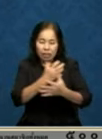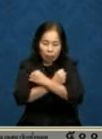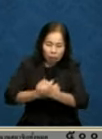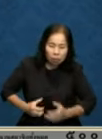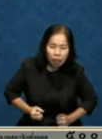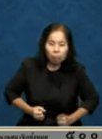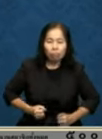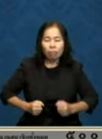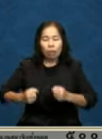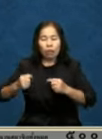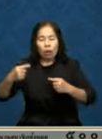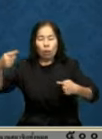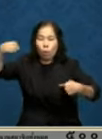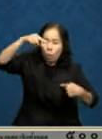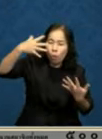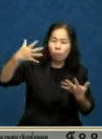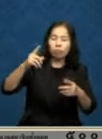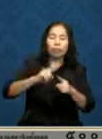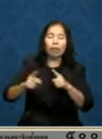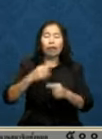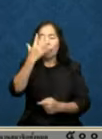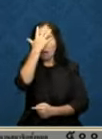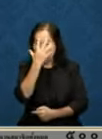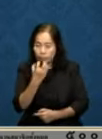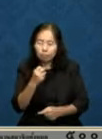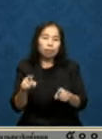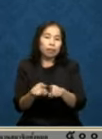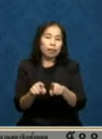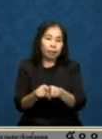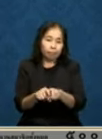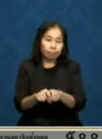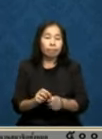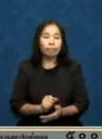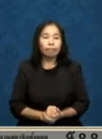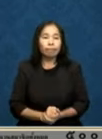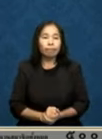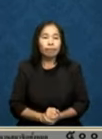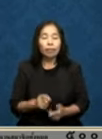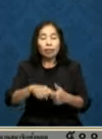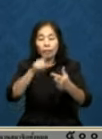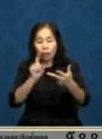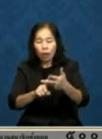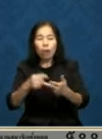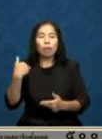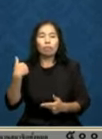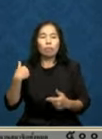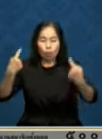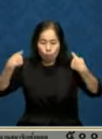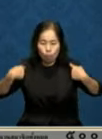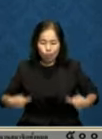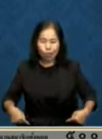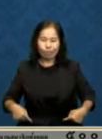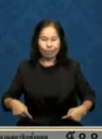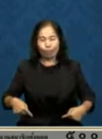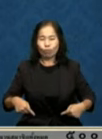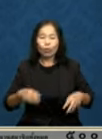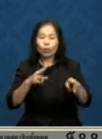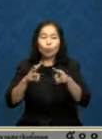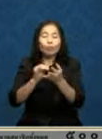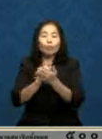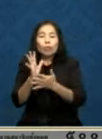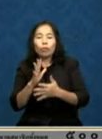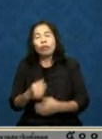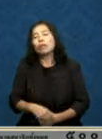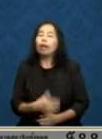ใจจะเป็นปัจจัยหนึ่งที่ทำให้เกิดภาวะซึมเศร้าได้เช่นเดียวกันค่ะหรือมีความผิดปกติทางด้านบุคลิกภาพหรือว่า personality disorders น